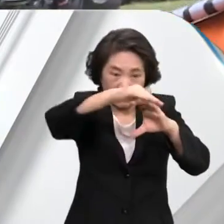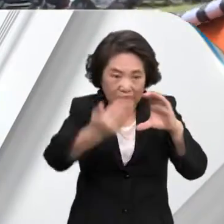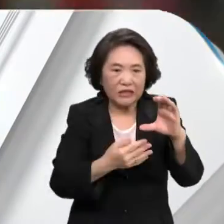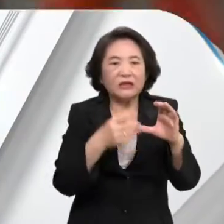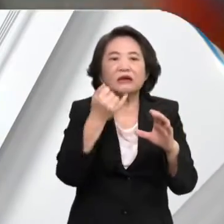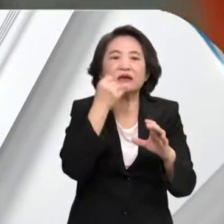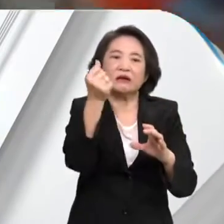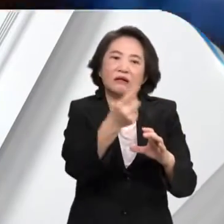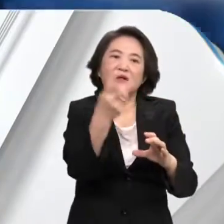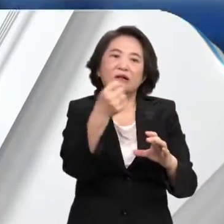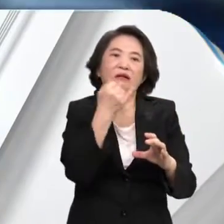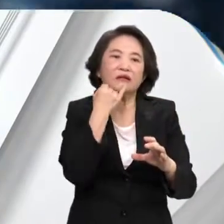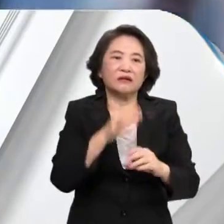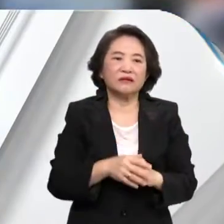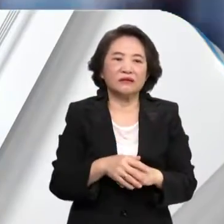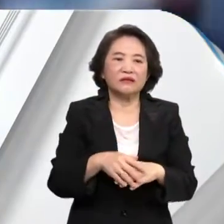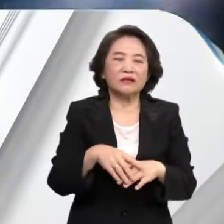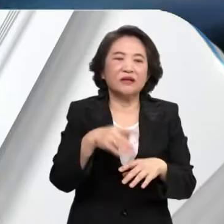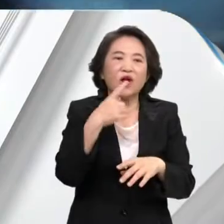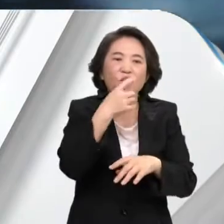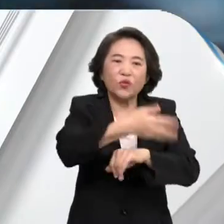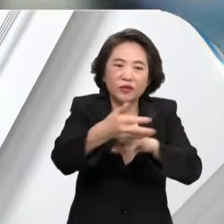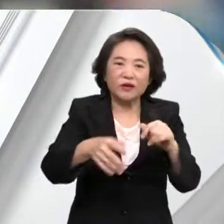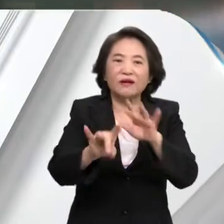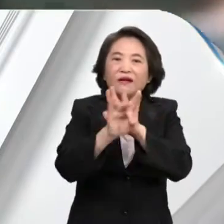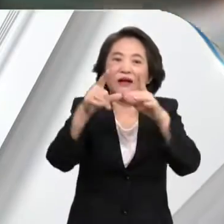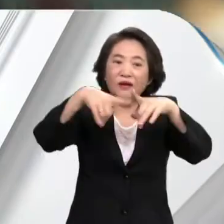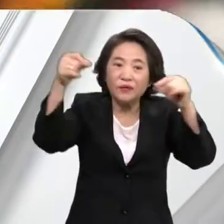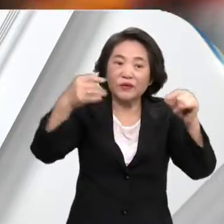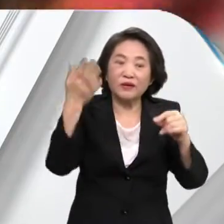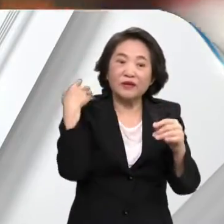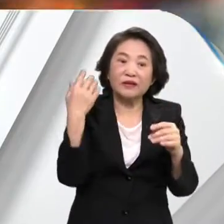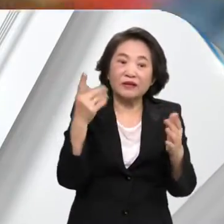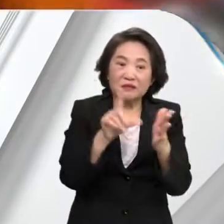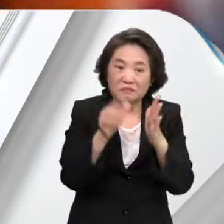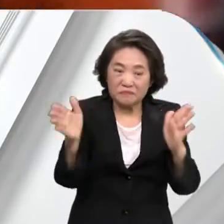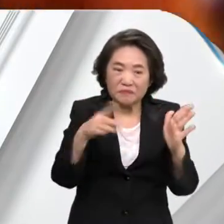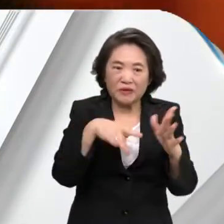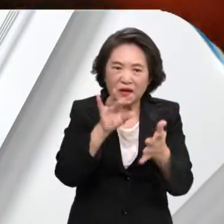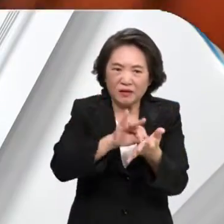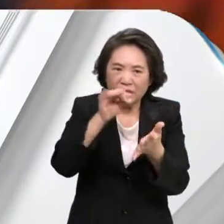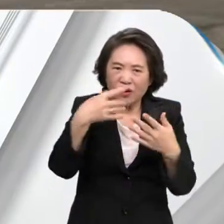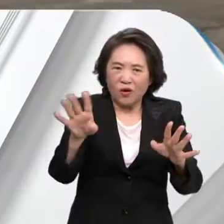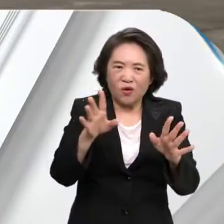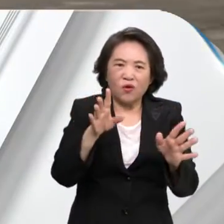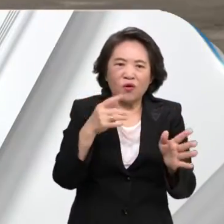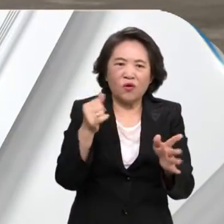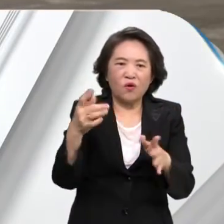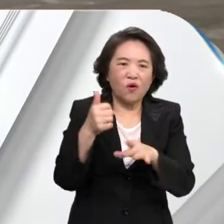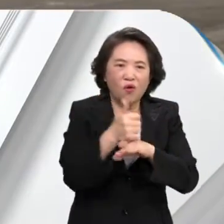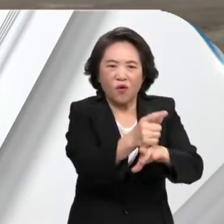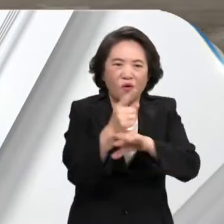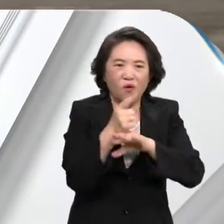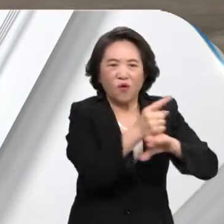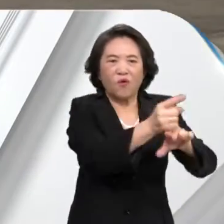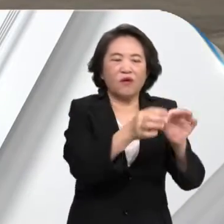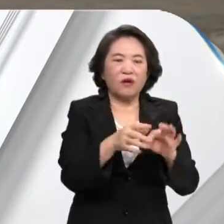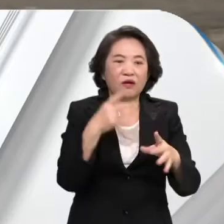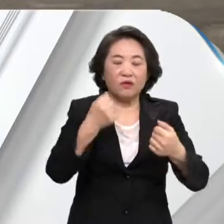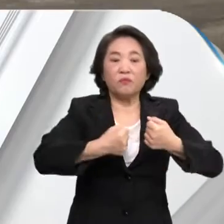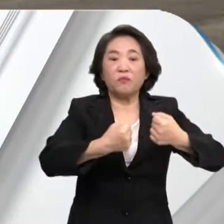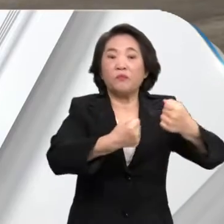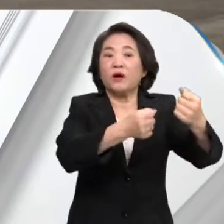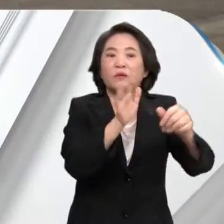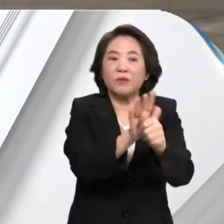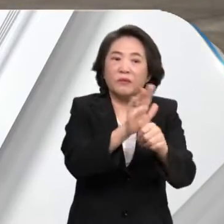复使用。 台中副首都蓝衣的德亮在里头，过去一年出关税几百千，里头轻松医疗为傲呢。其实呢，救援